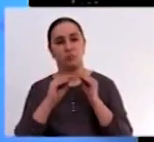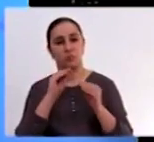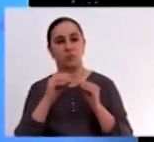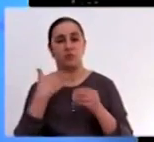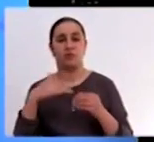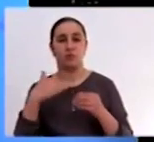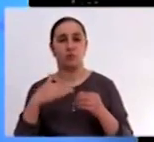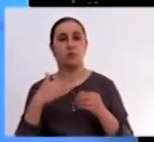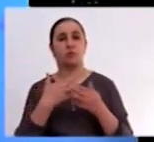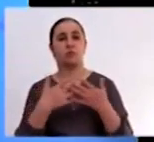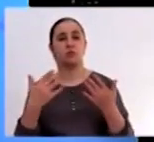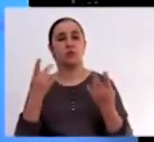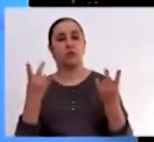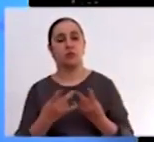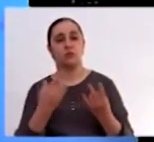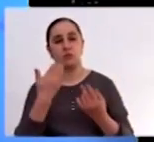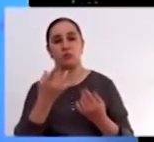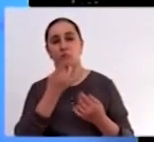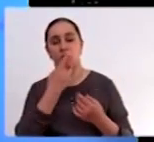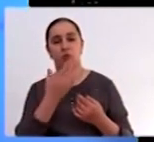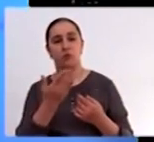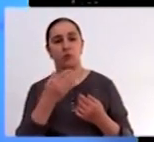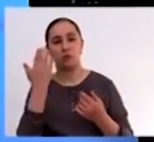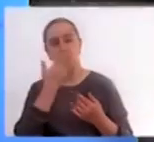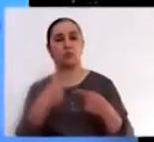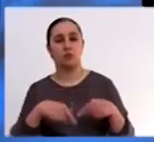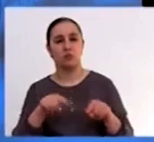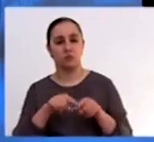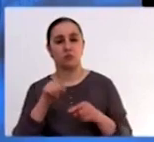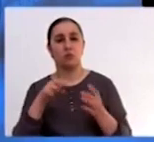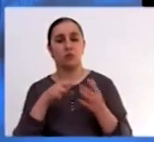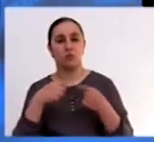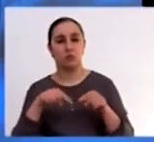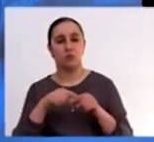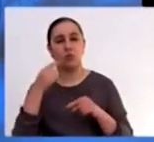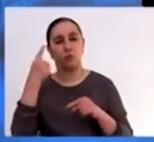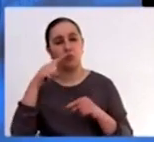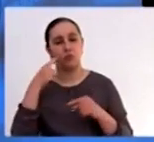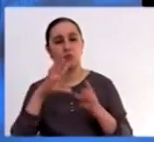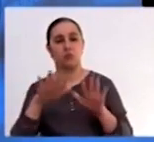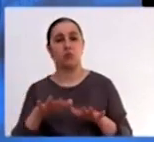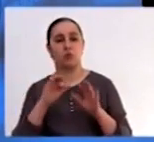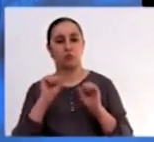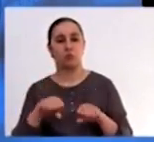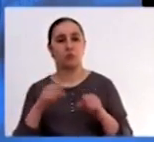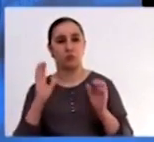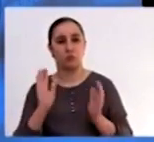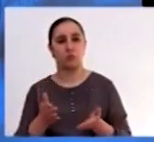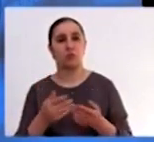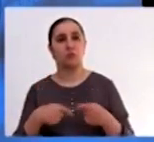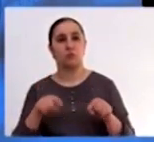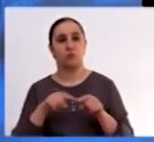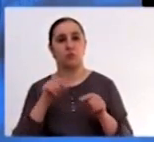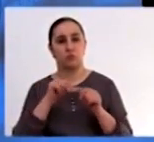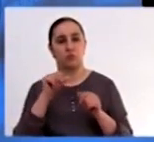yoki videolaringizni yoki kerakli sizga yoqqan kino, klip, hatto multfilmlarni ham joylab qo'yishingiz mumkin ekan.